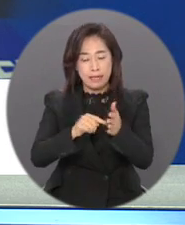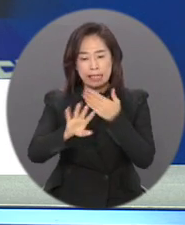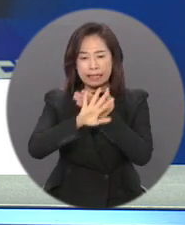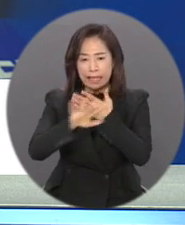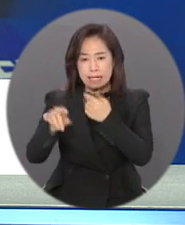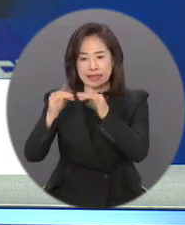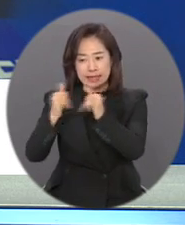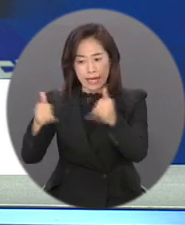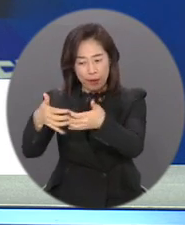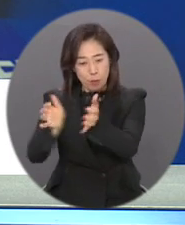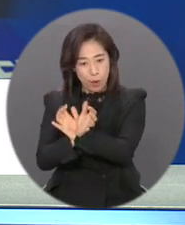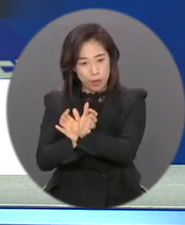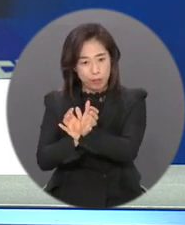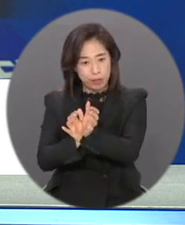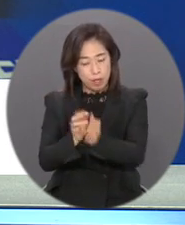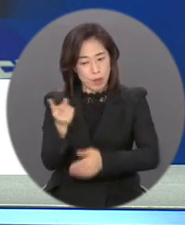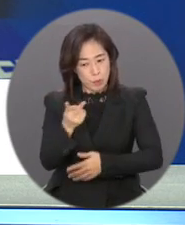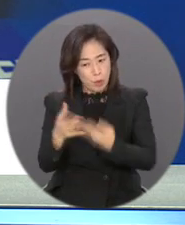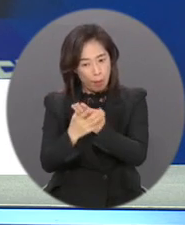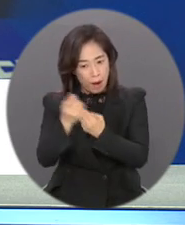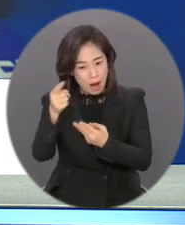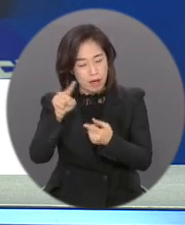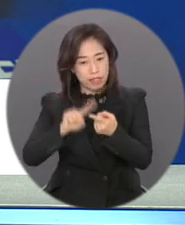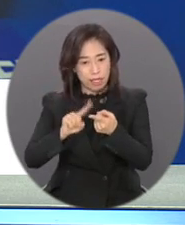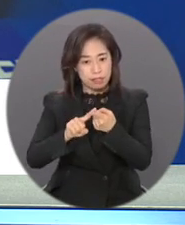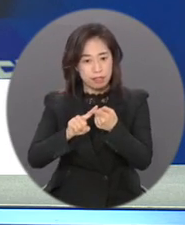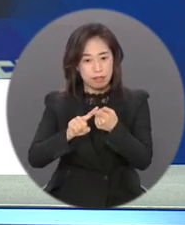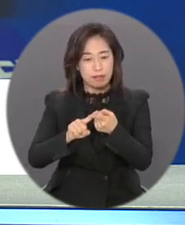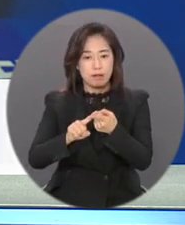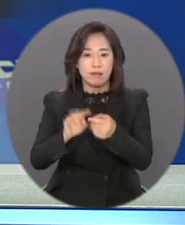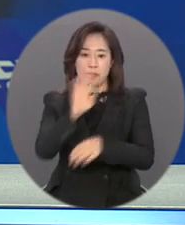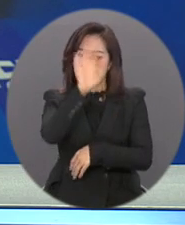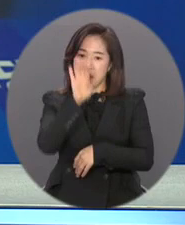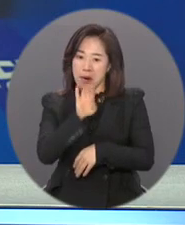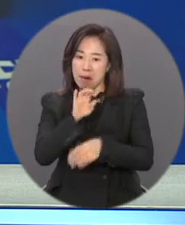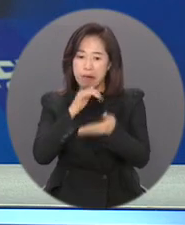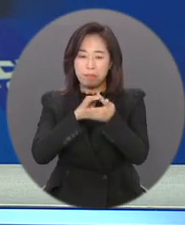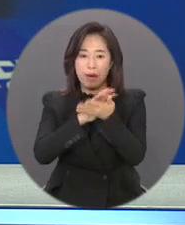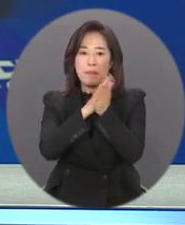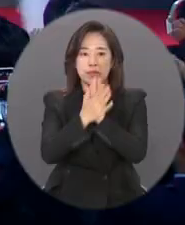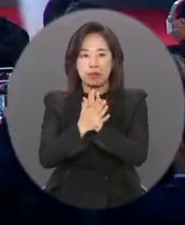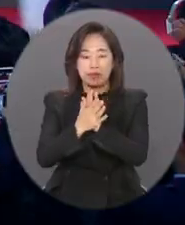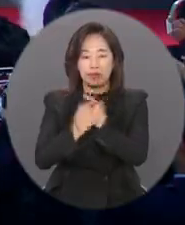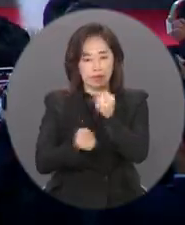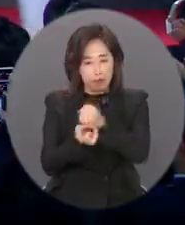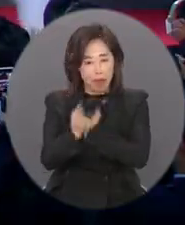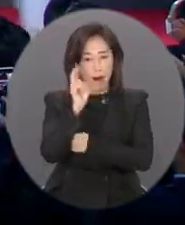후보들과의 단일화 여부 등이 변수로 작용할 예정입니다. 송정근 기자가 보도합니다.